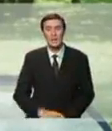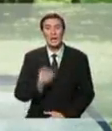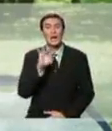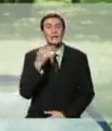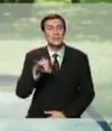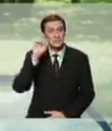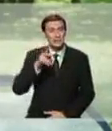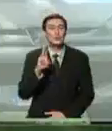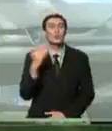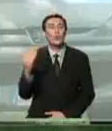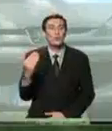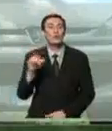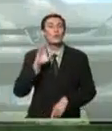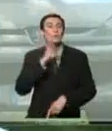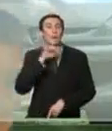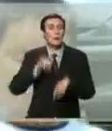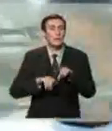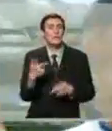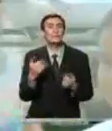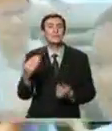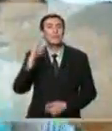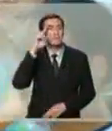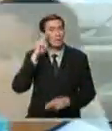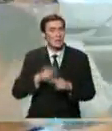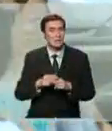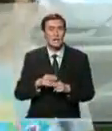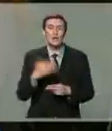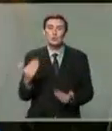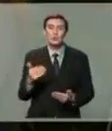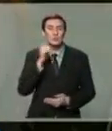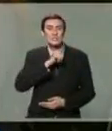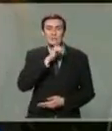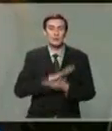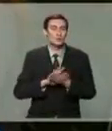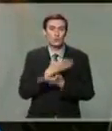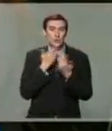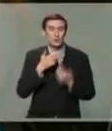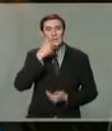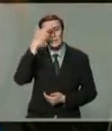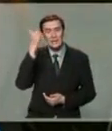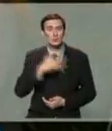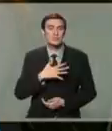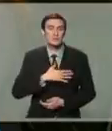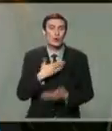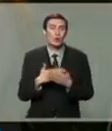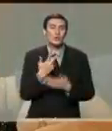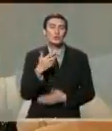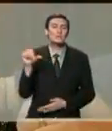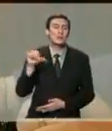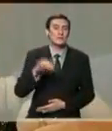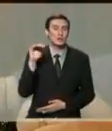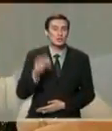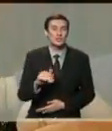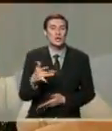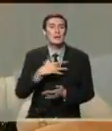Андрей знает, кто он, кто его родная мама и где его братья. Здесь не принято скрывать прошлое. Итальянцы берут в семьи около